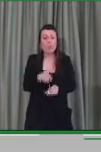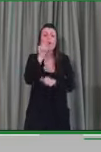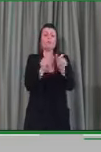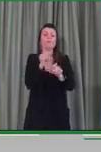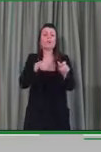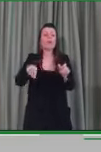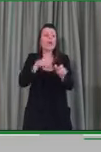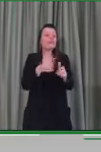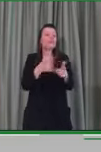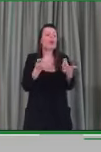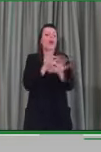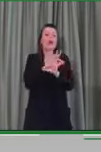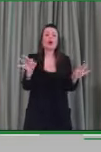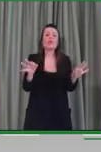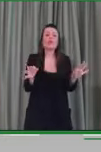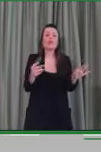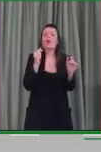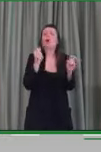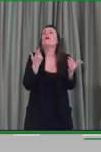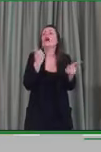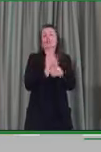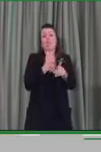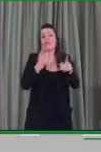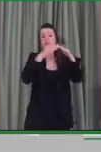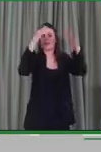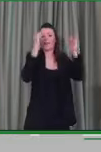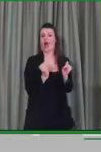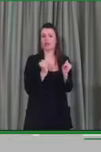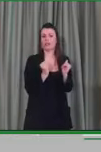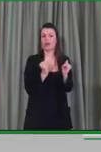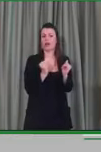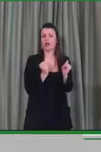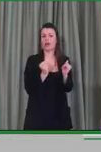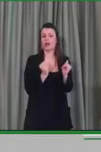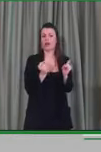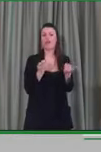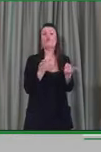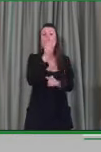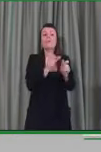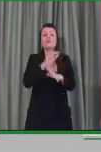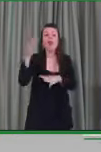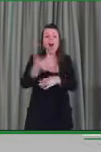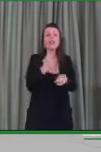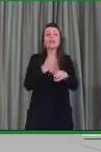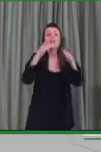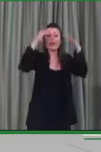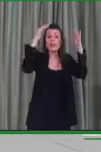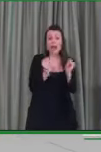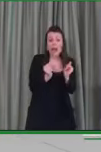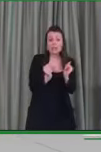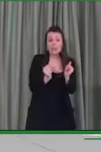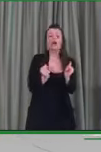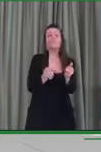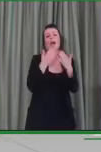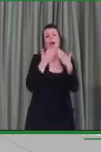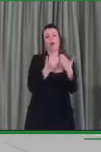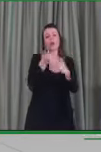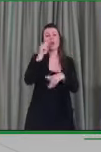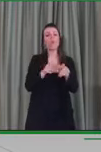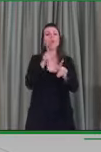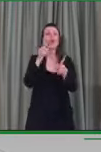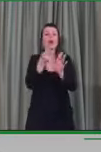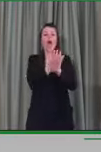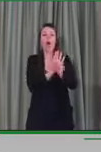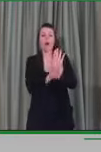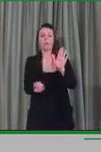può fare altro che rimanere in casa passare una pasqua in casa e compilare il questionario dell'applicazione che è di fondamentale